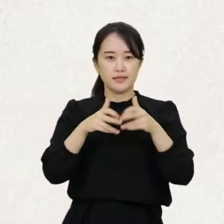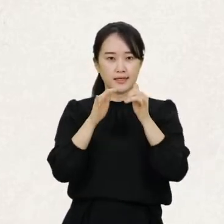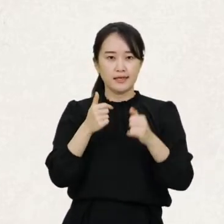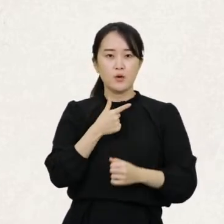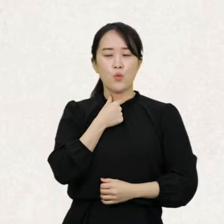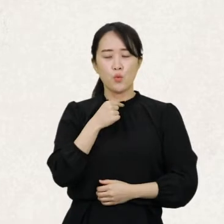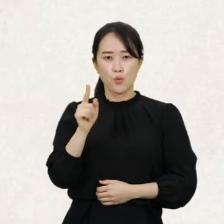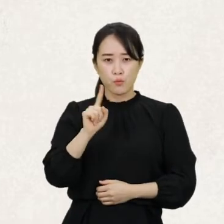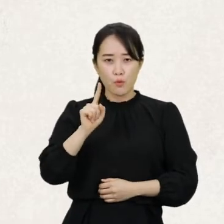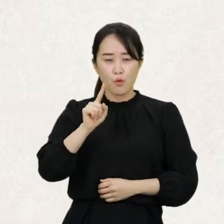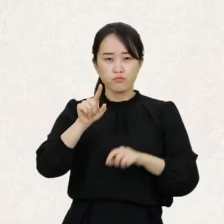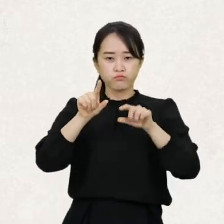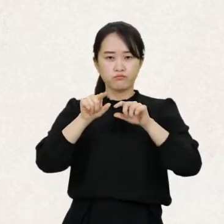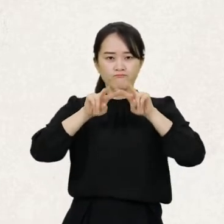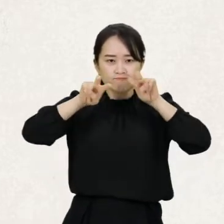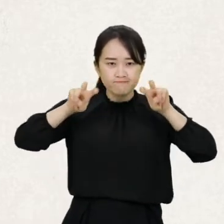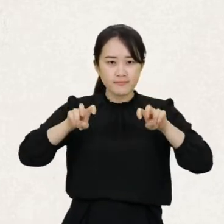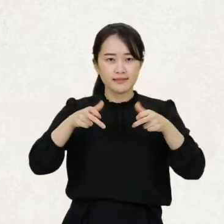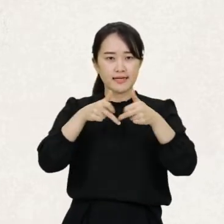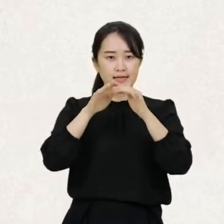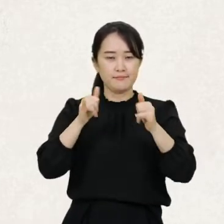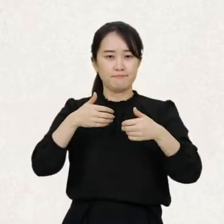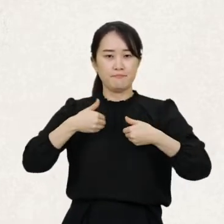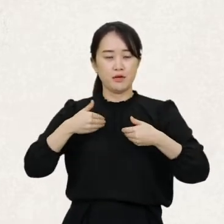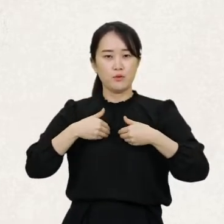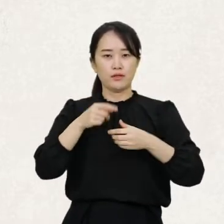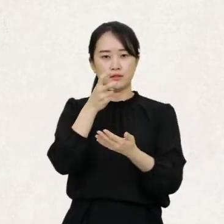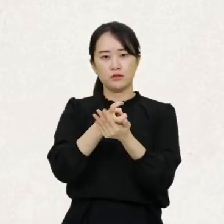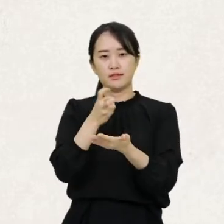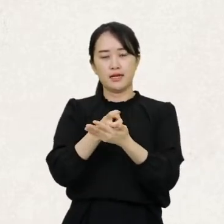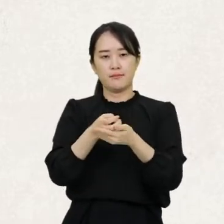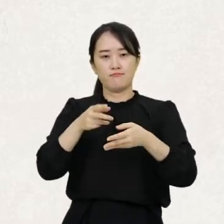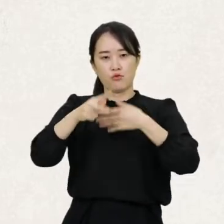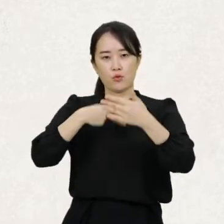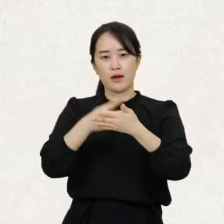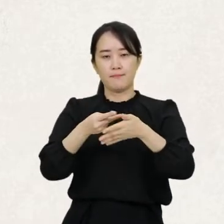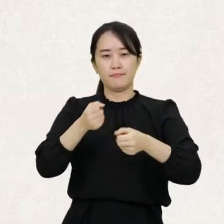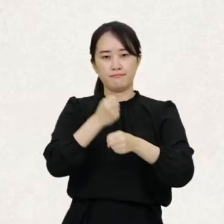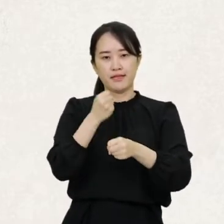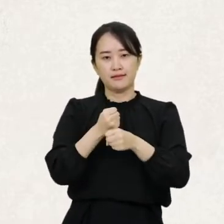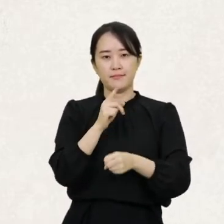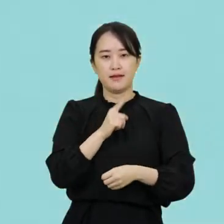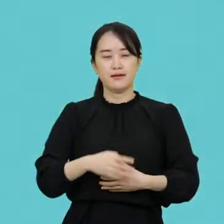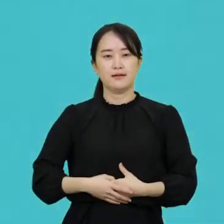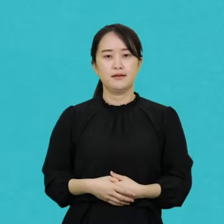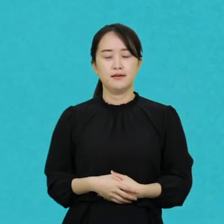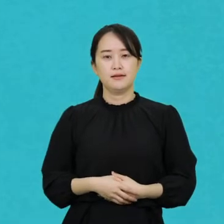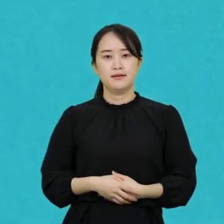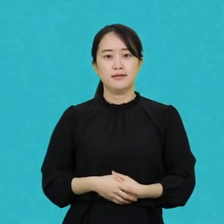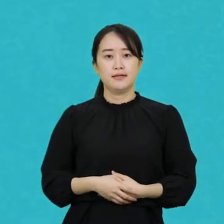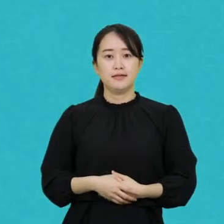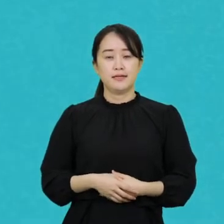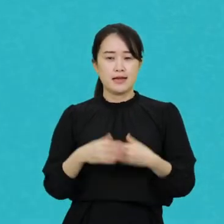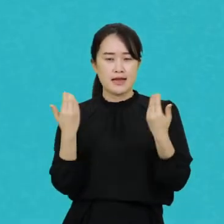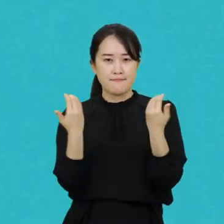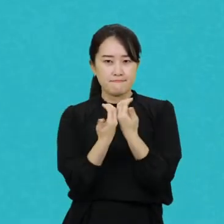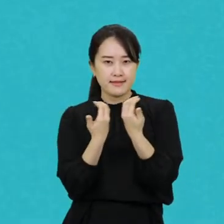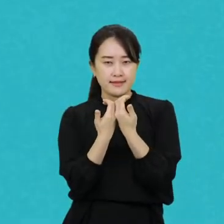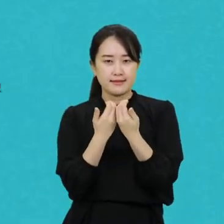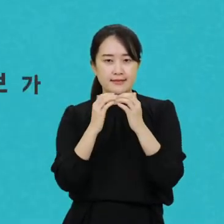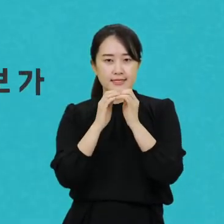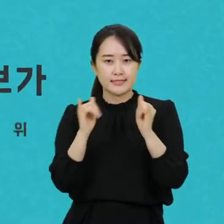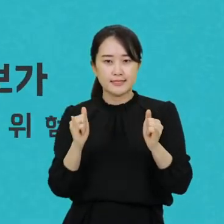욕구를 분석해 장애인에게 필요한 정책과 프로그램을 마련할 수 있다고 이야기하고요. 반대하는